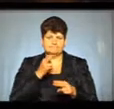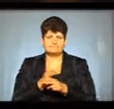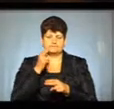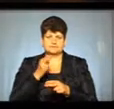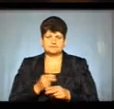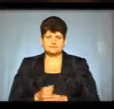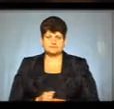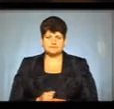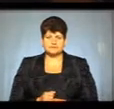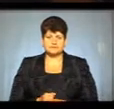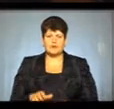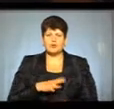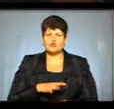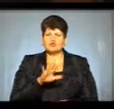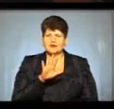Почекайте, ви бачили